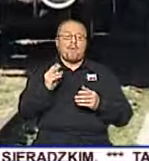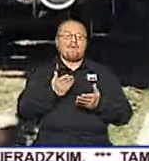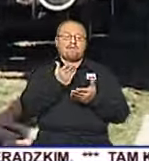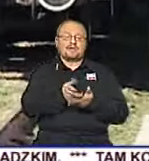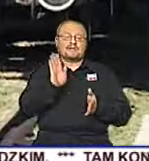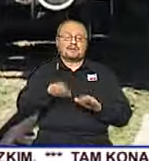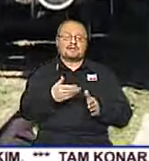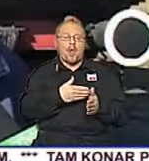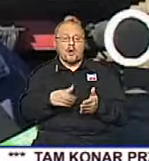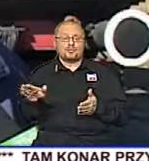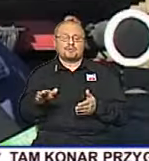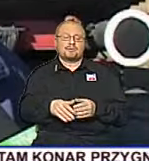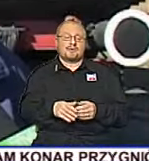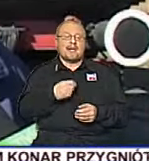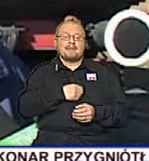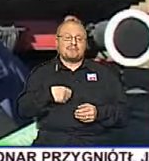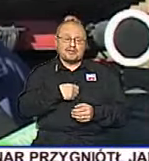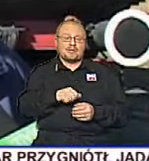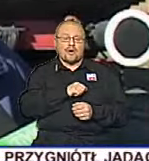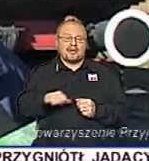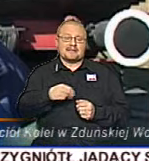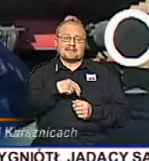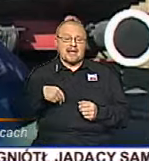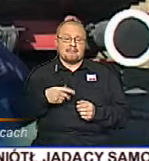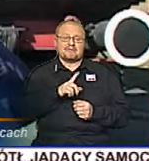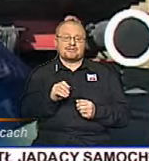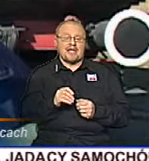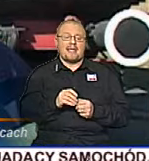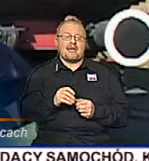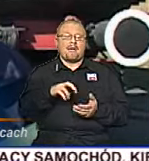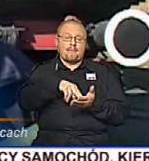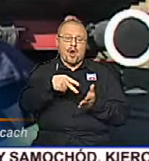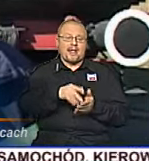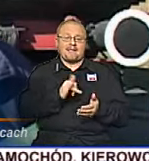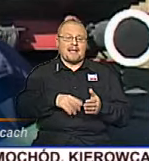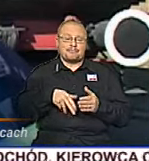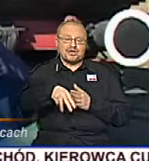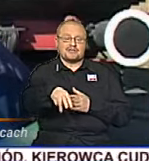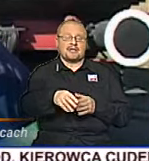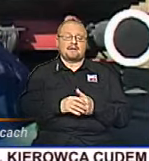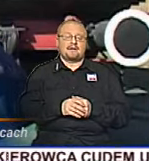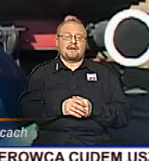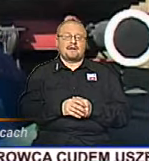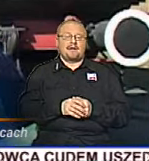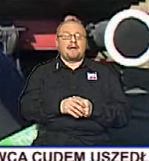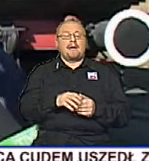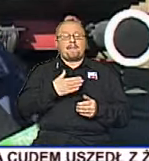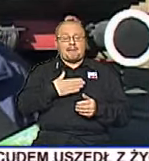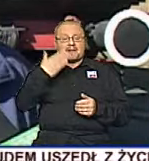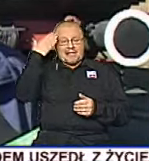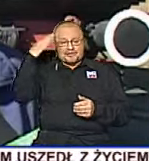został odrzucony. Przykro nam jest z tego tytułu, że projekt nie przeszedł. No, mamy tylko nadzieję